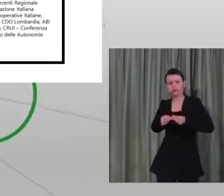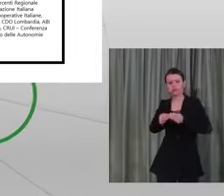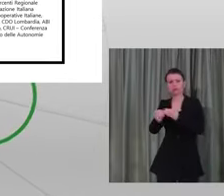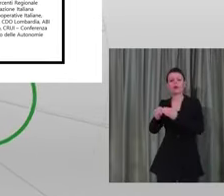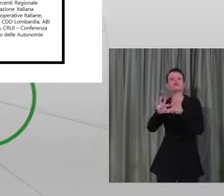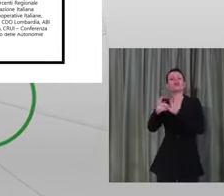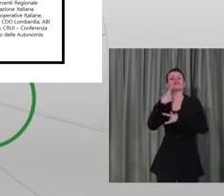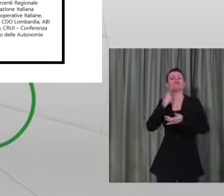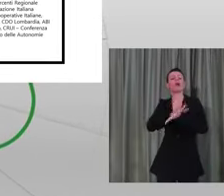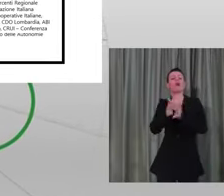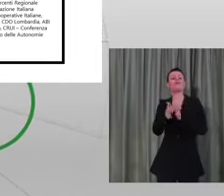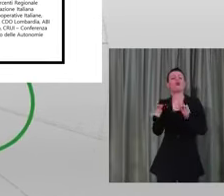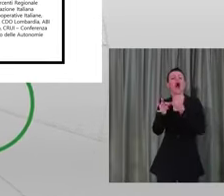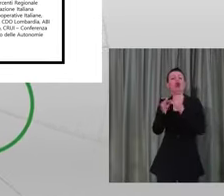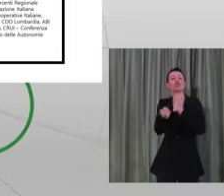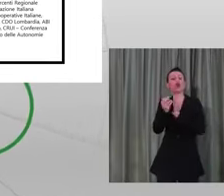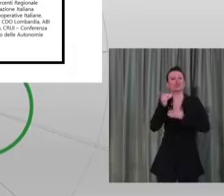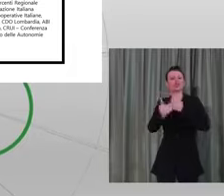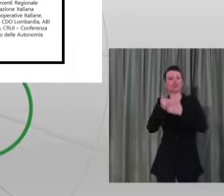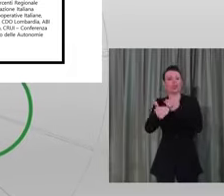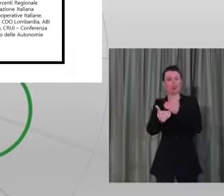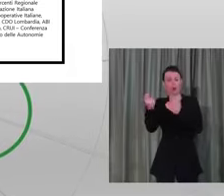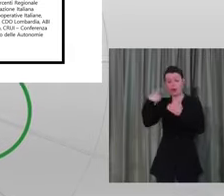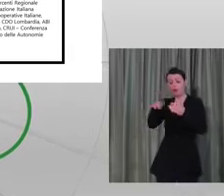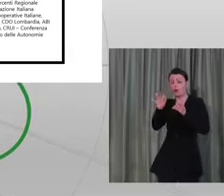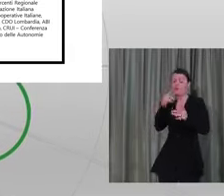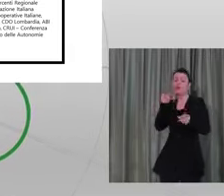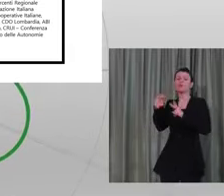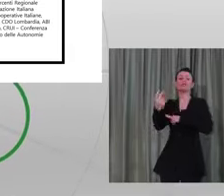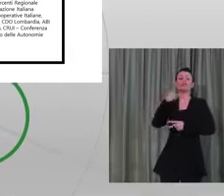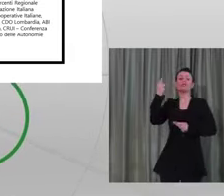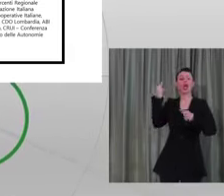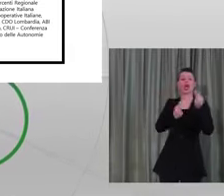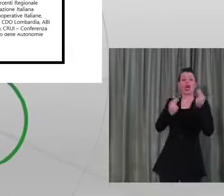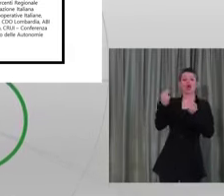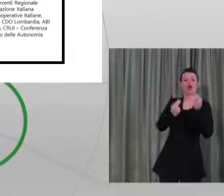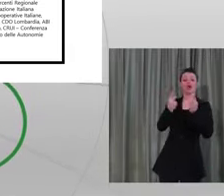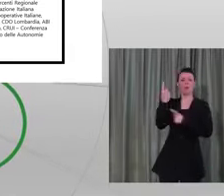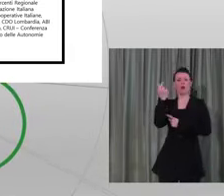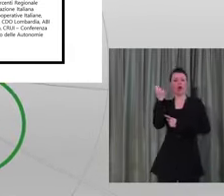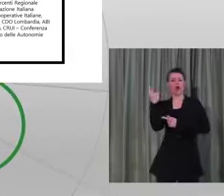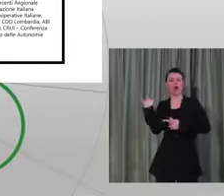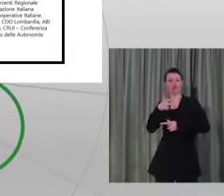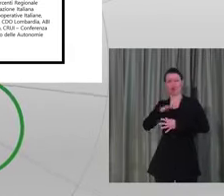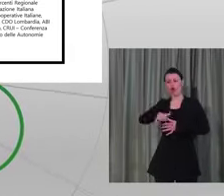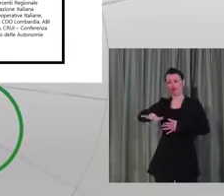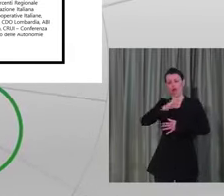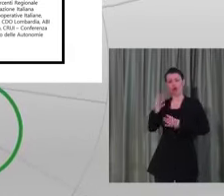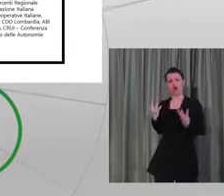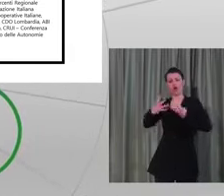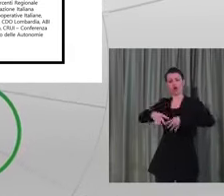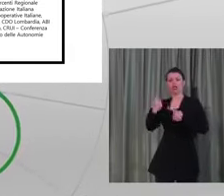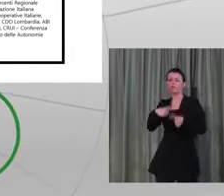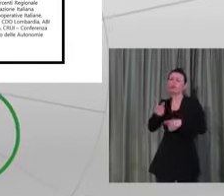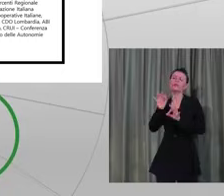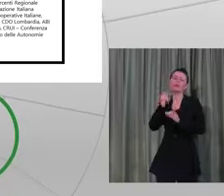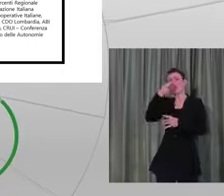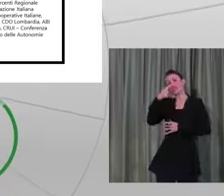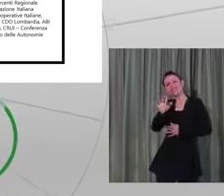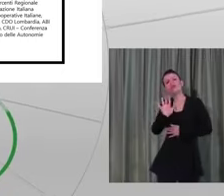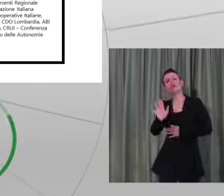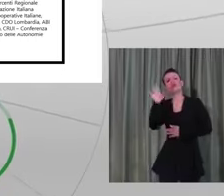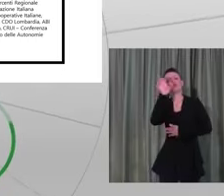un'organizzazione economico sociale tipica di regione lombardia che costantemente